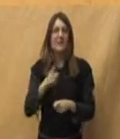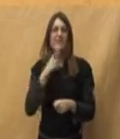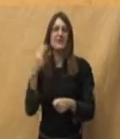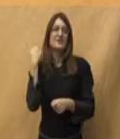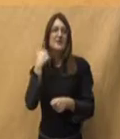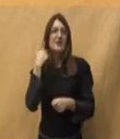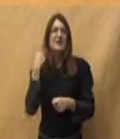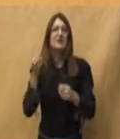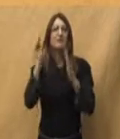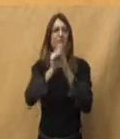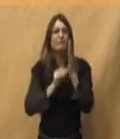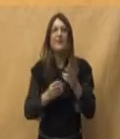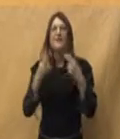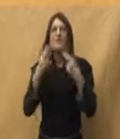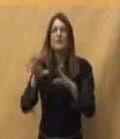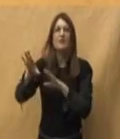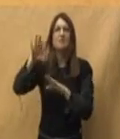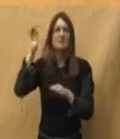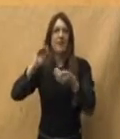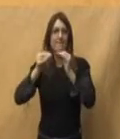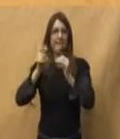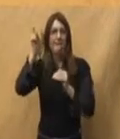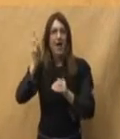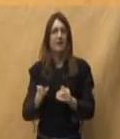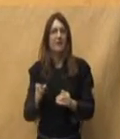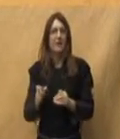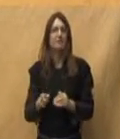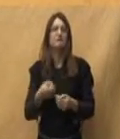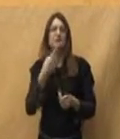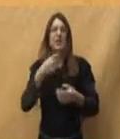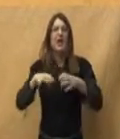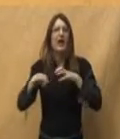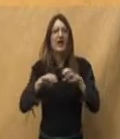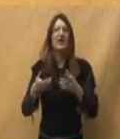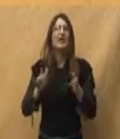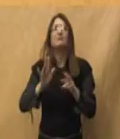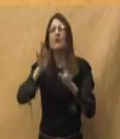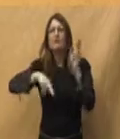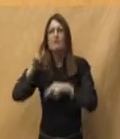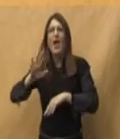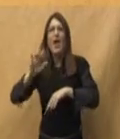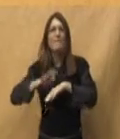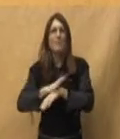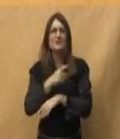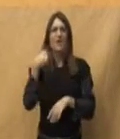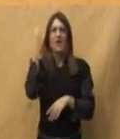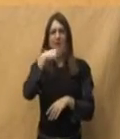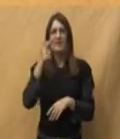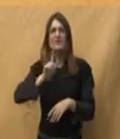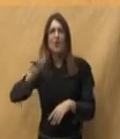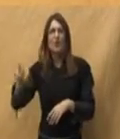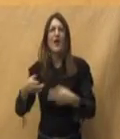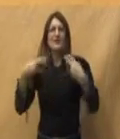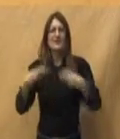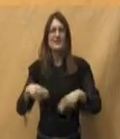veza, važan dio uspješnog partnerstva, lice, onda radionice neke, sve boje emocija, lice drugog, o strahu u javnom